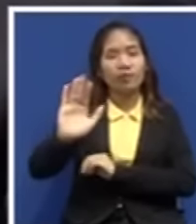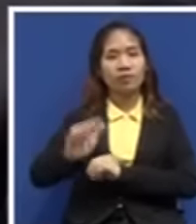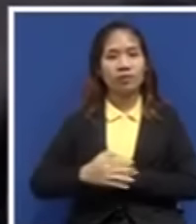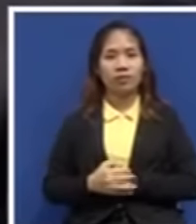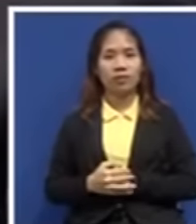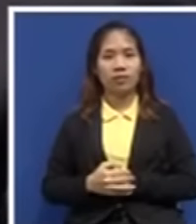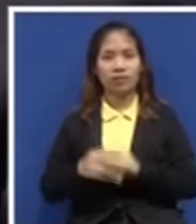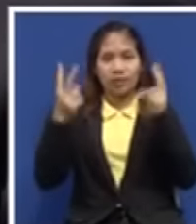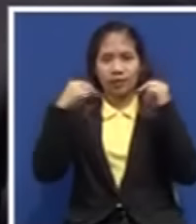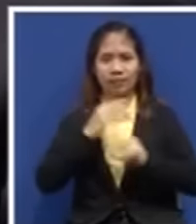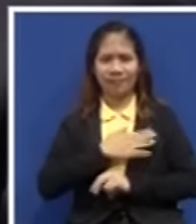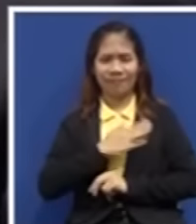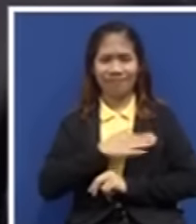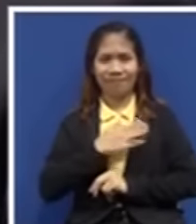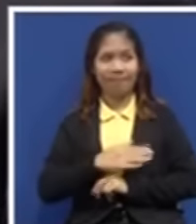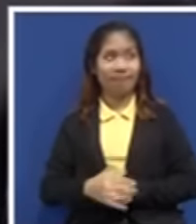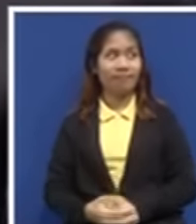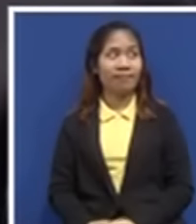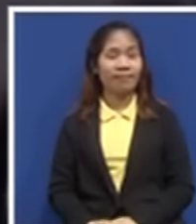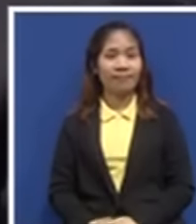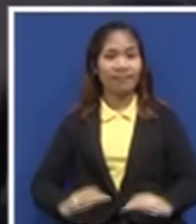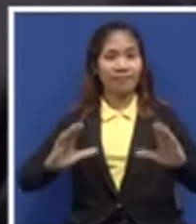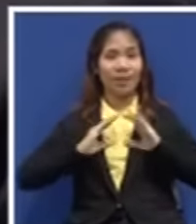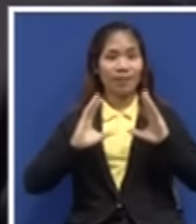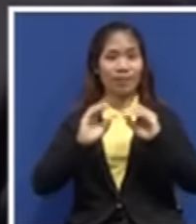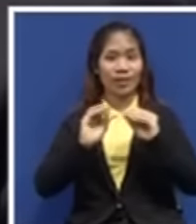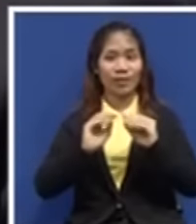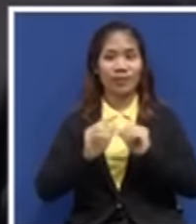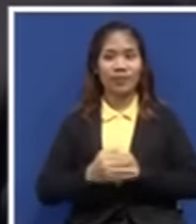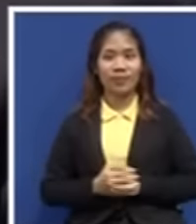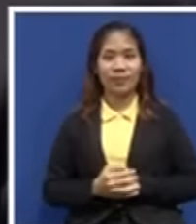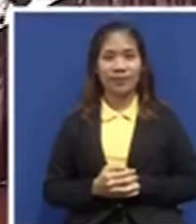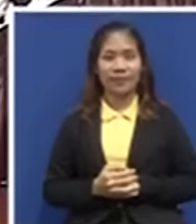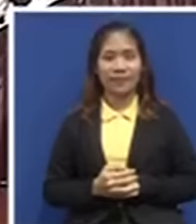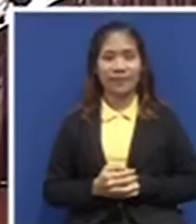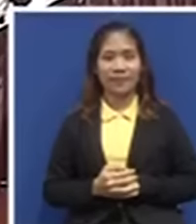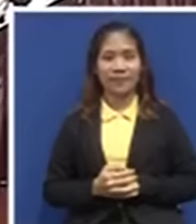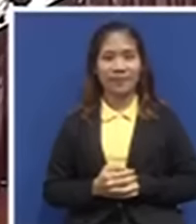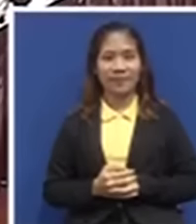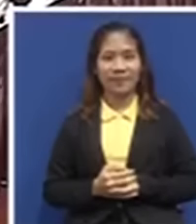วัสดีครับ รังพูดครับพักการประชุมครับประธาน